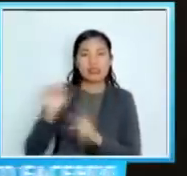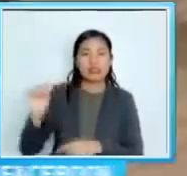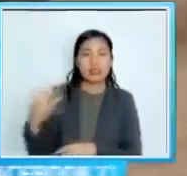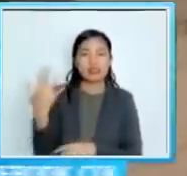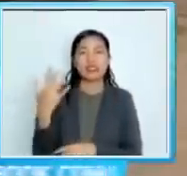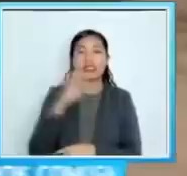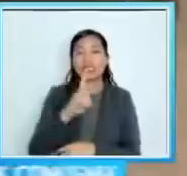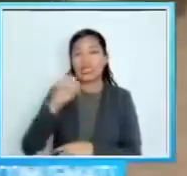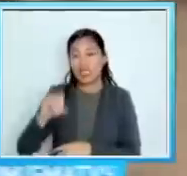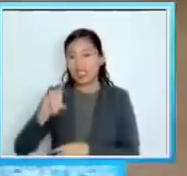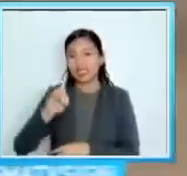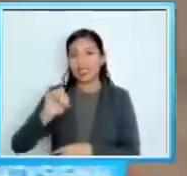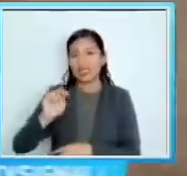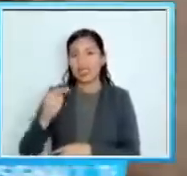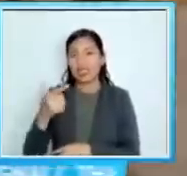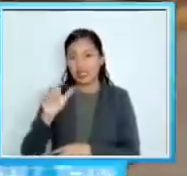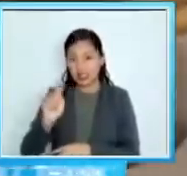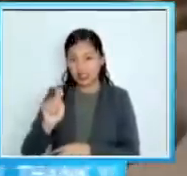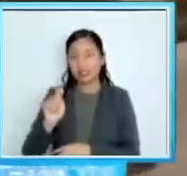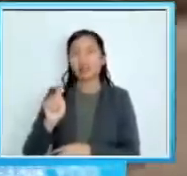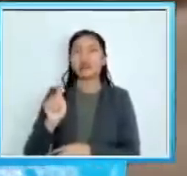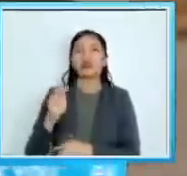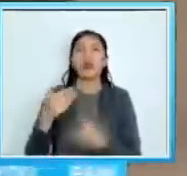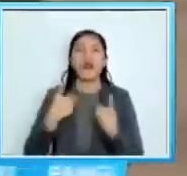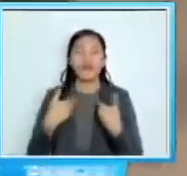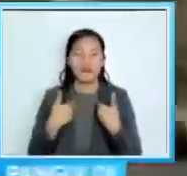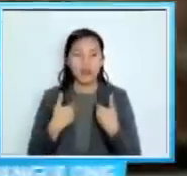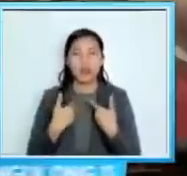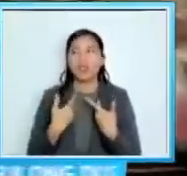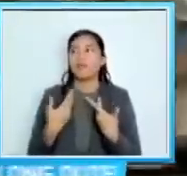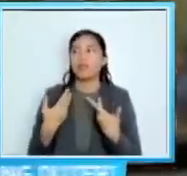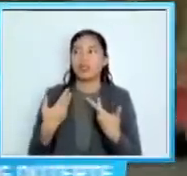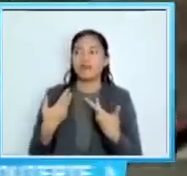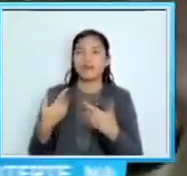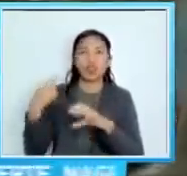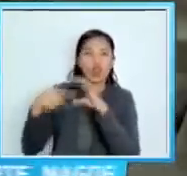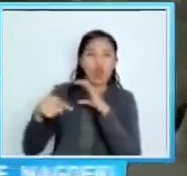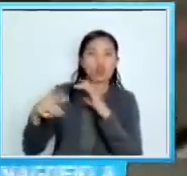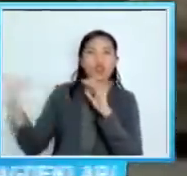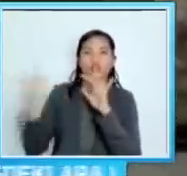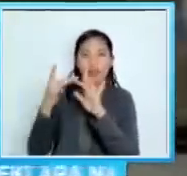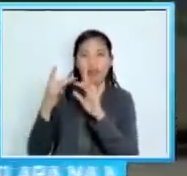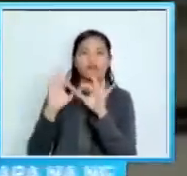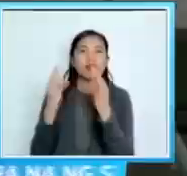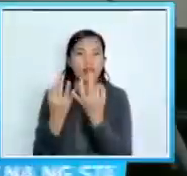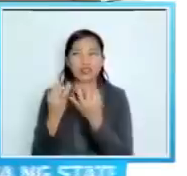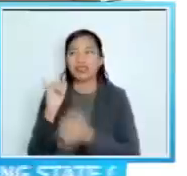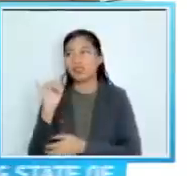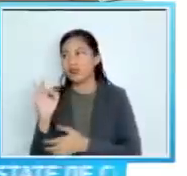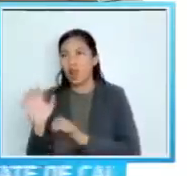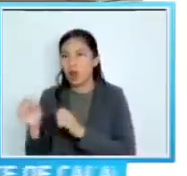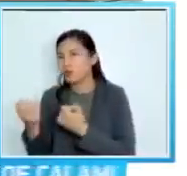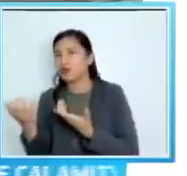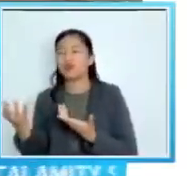at least naman magkaroon na ng clarity kung kamusta na ang kanila mga mahal sa buhay. Connie. Pero yun nga, JP, paano